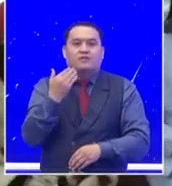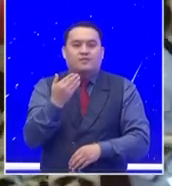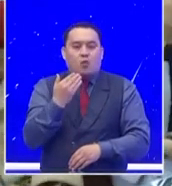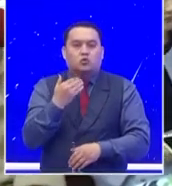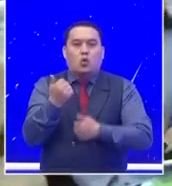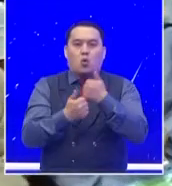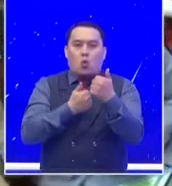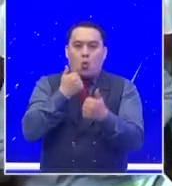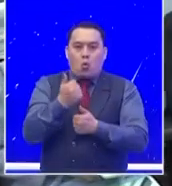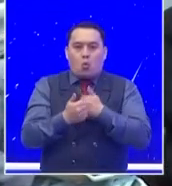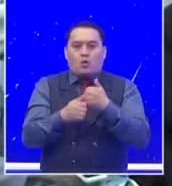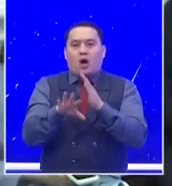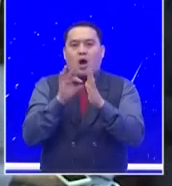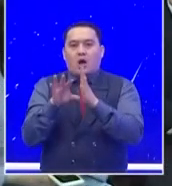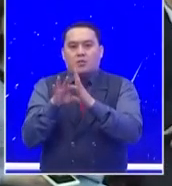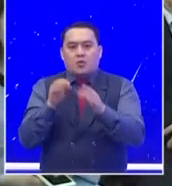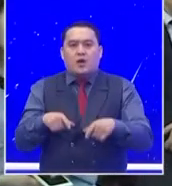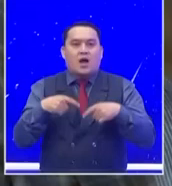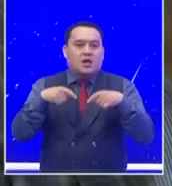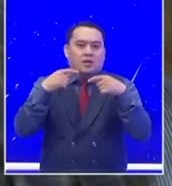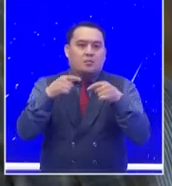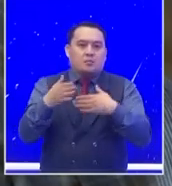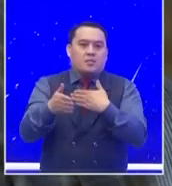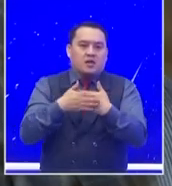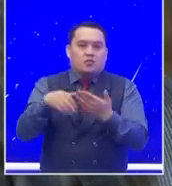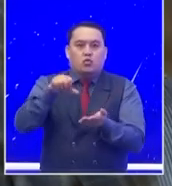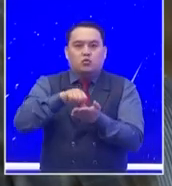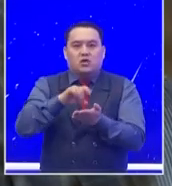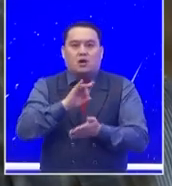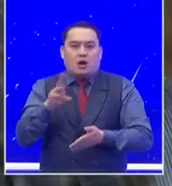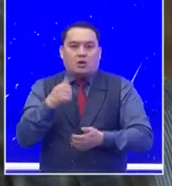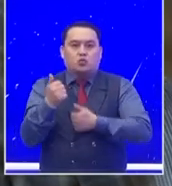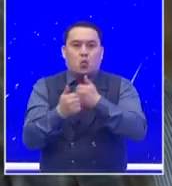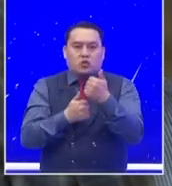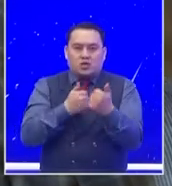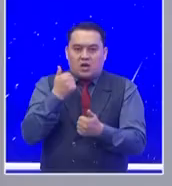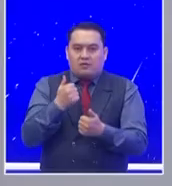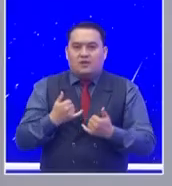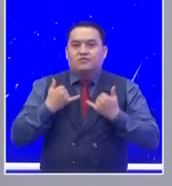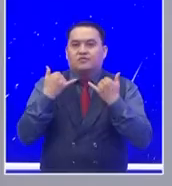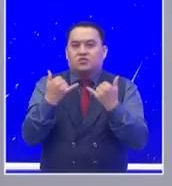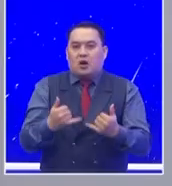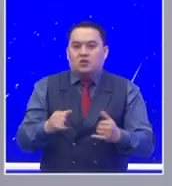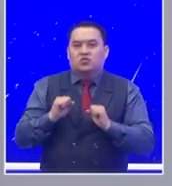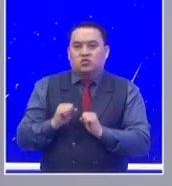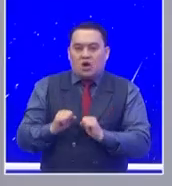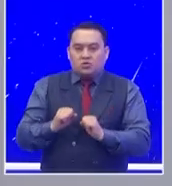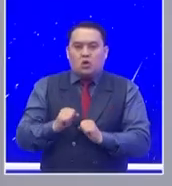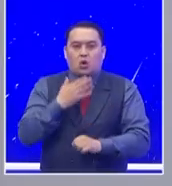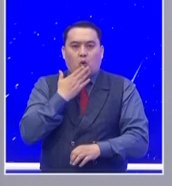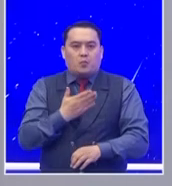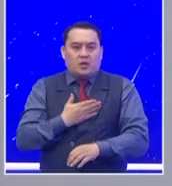слову прошедший конкурс является отборочным шагом перед участием республиканском турнире в котором честь региона предстоит защищать